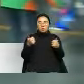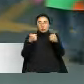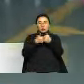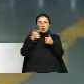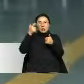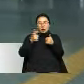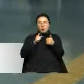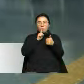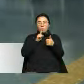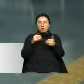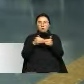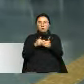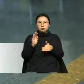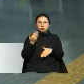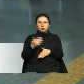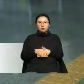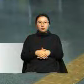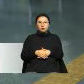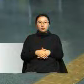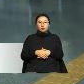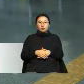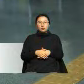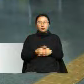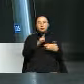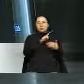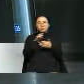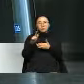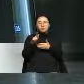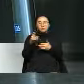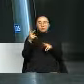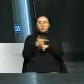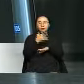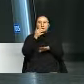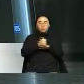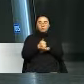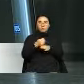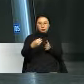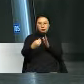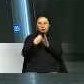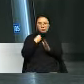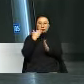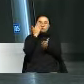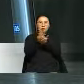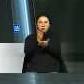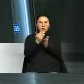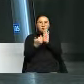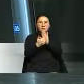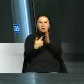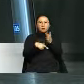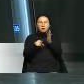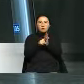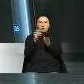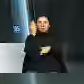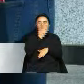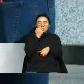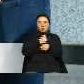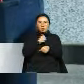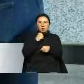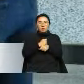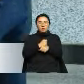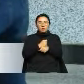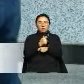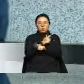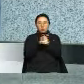강화한다고 밝혔습니다 가평군은 지난 주말 코로나 일부의 유입을 막기 위해 가평역 등을 방 역학 5